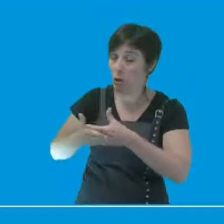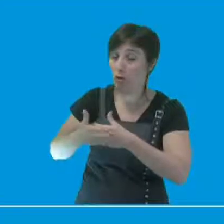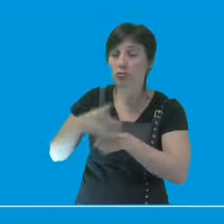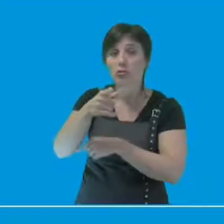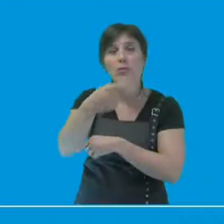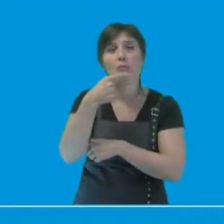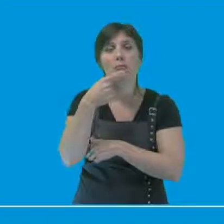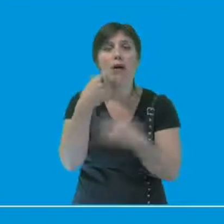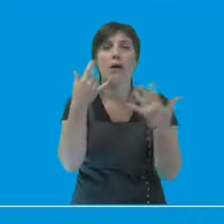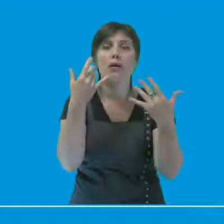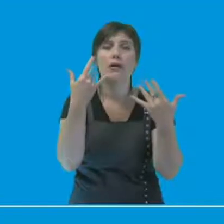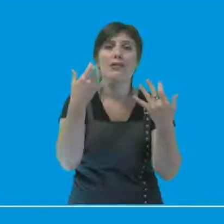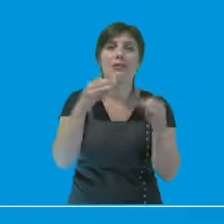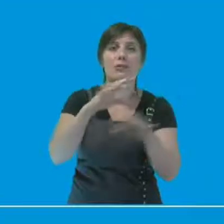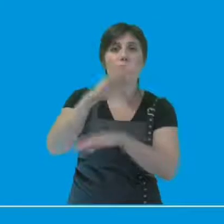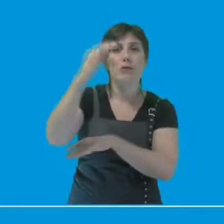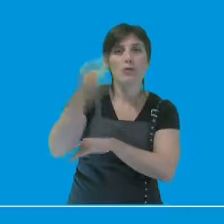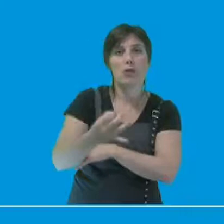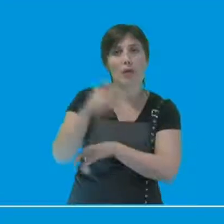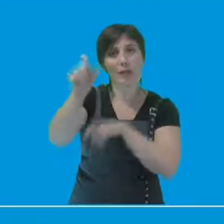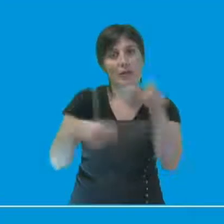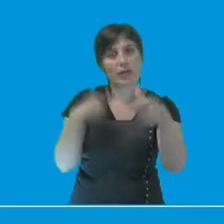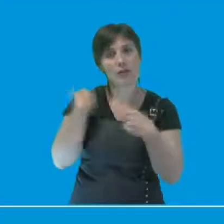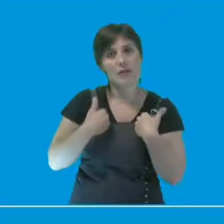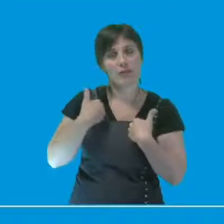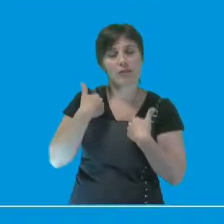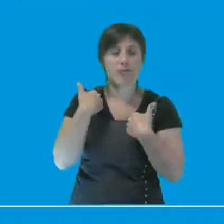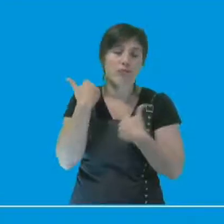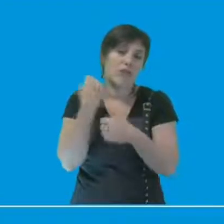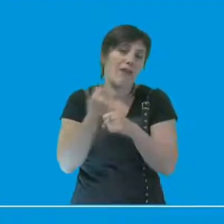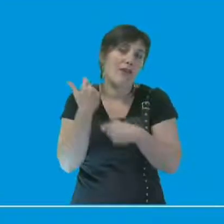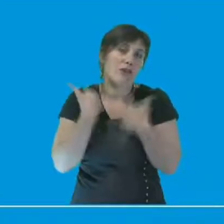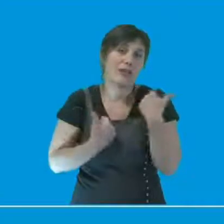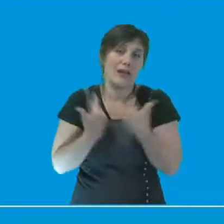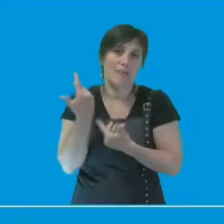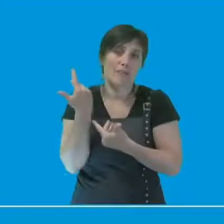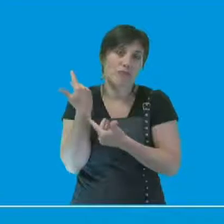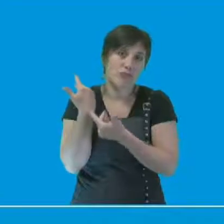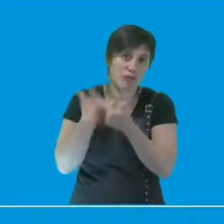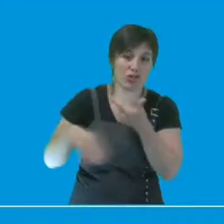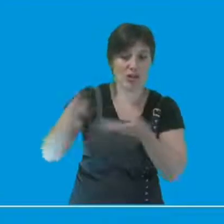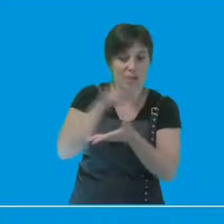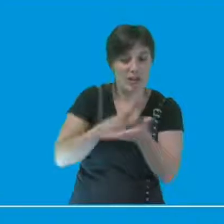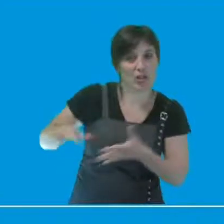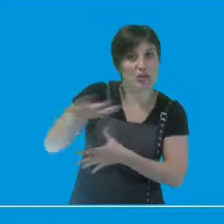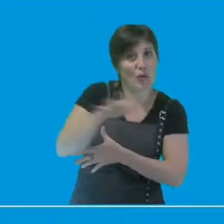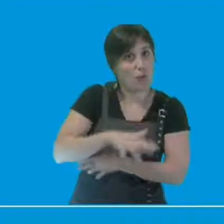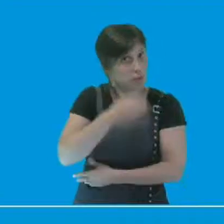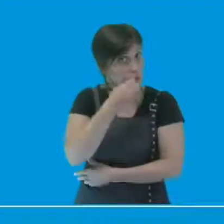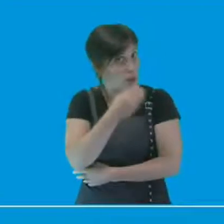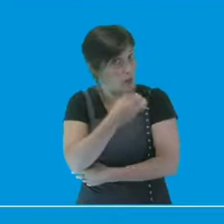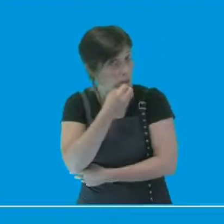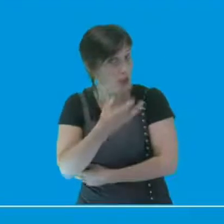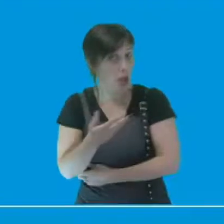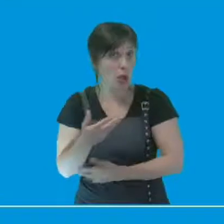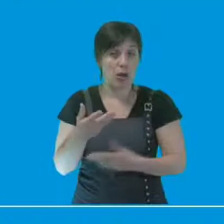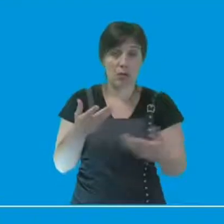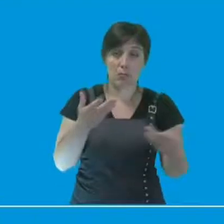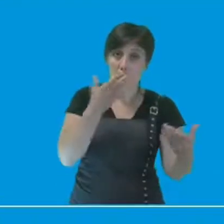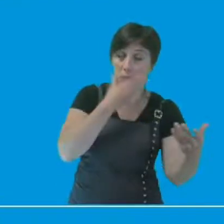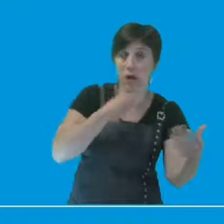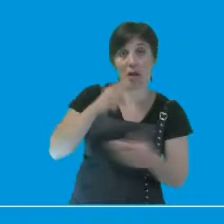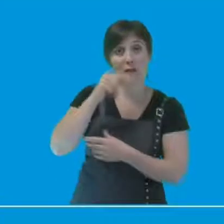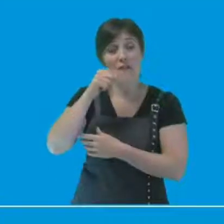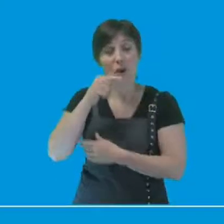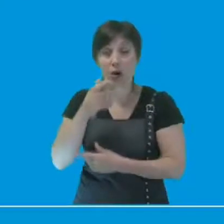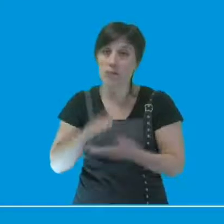de travailleurs en situation de handicap au sein des effectifs de la région, très bien, mais l'effort ne sera pas trop douloureux puisqu'il était déjà